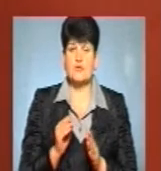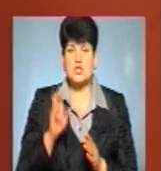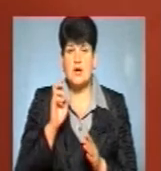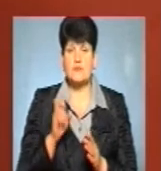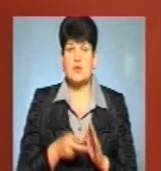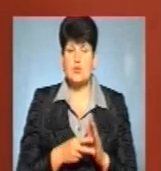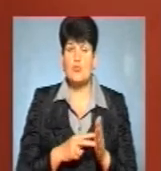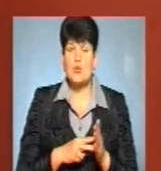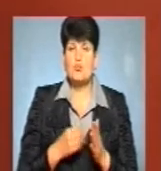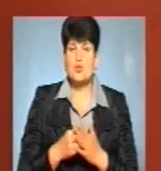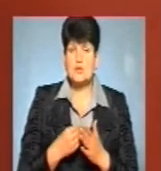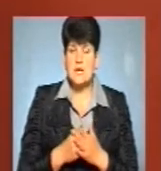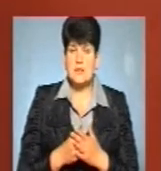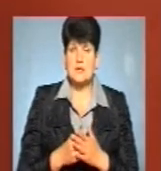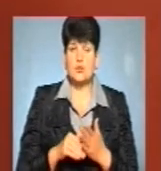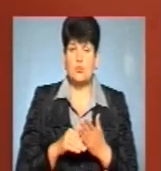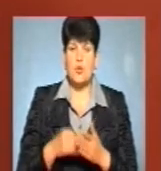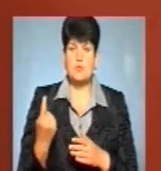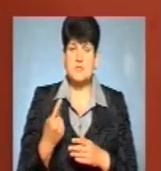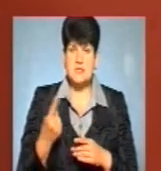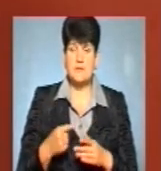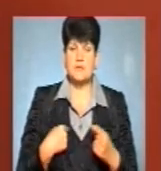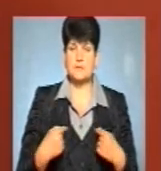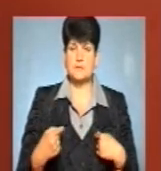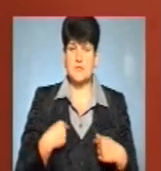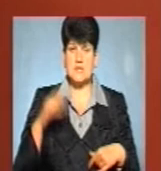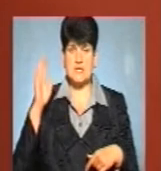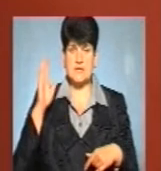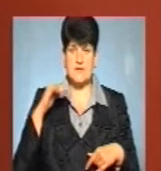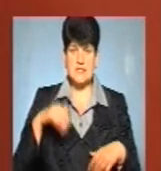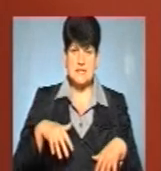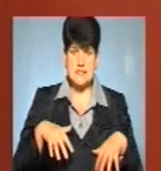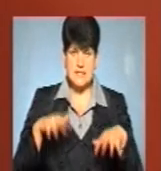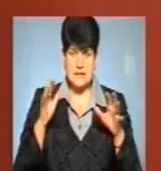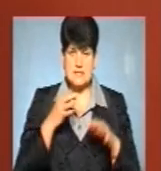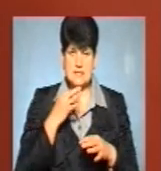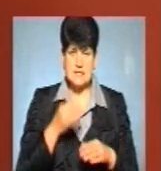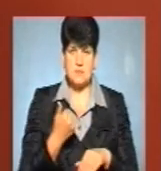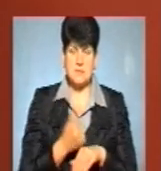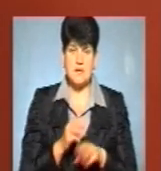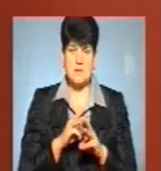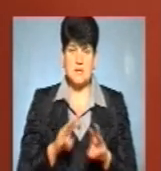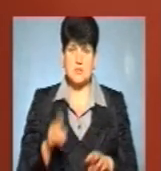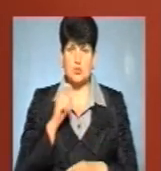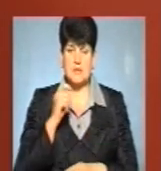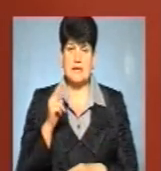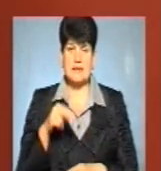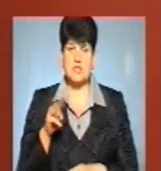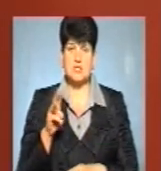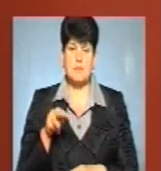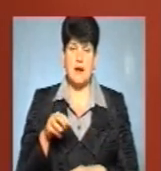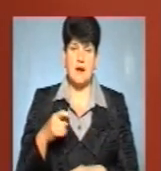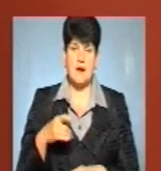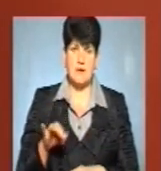допомогу областям, які постраждали від стихії. Про це заявив прем'єр-міністр України Денис Шмигаль. Давайте послухаємо, що він каже, потім